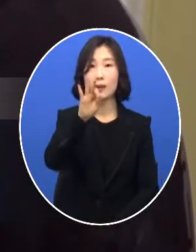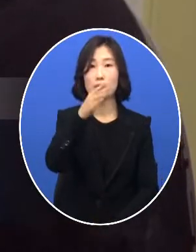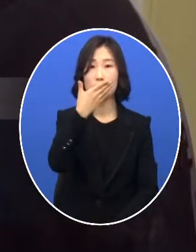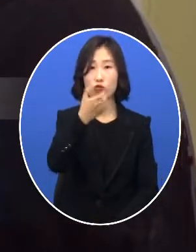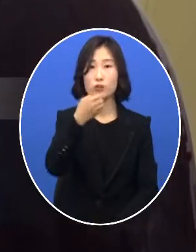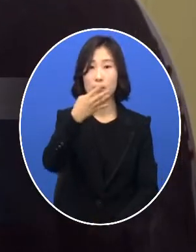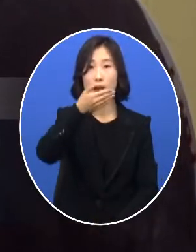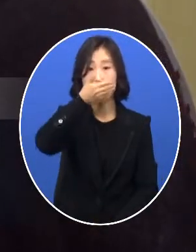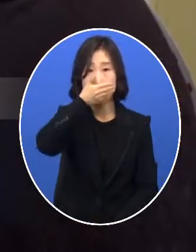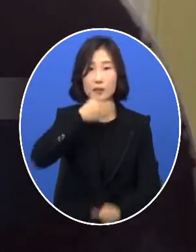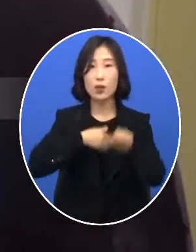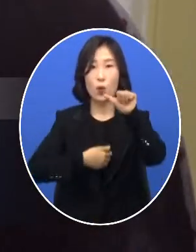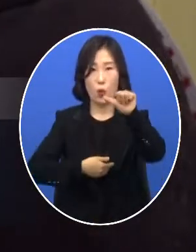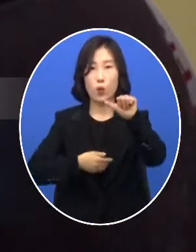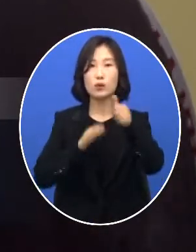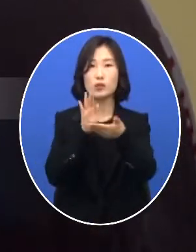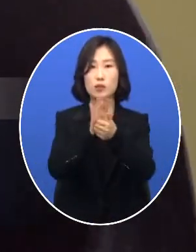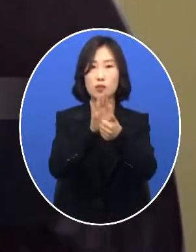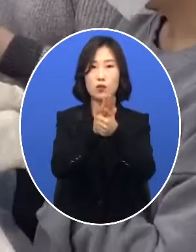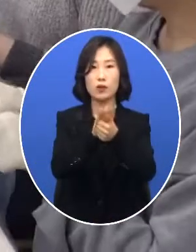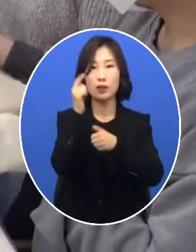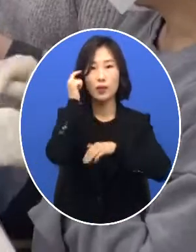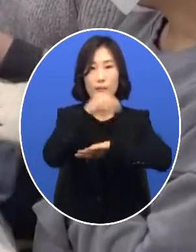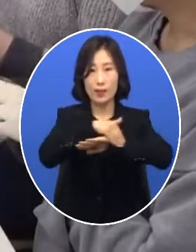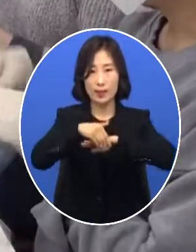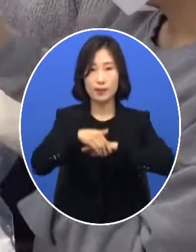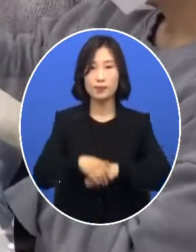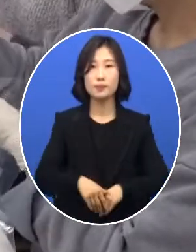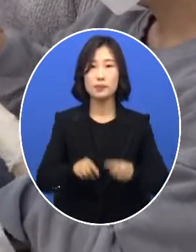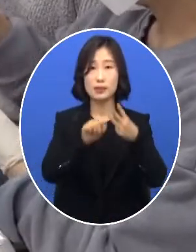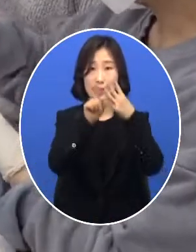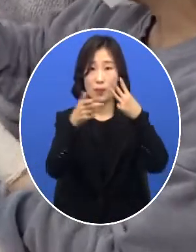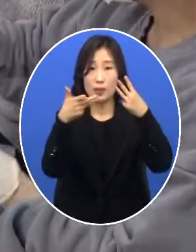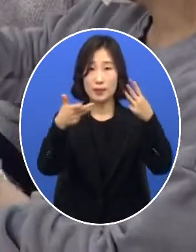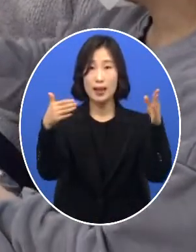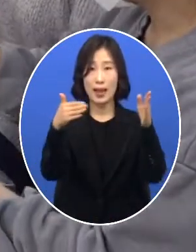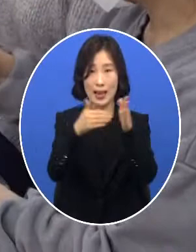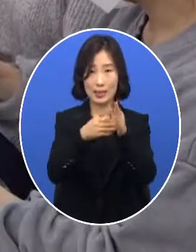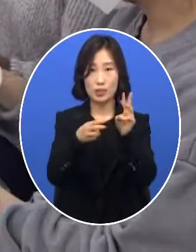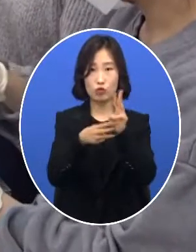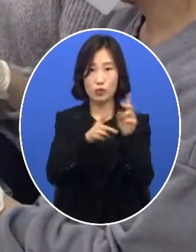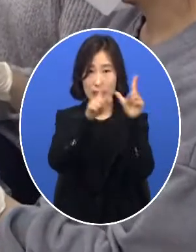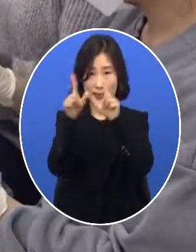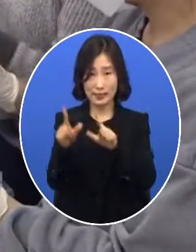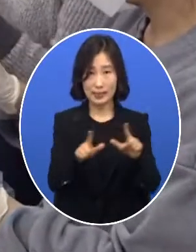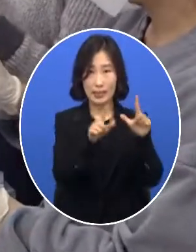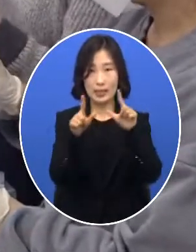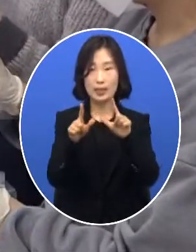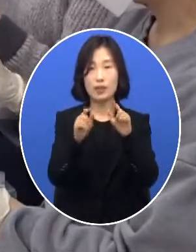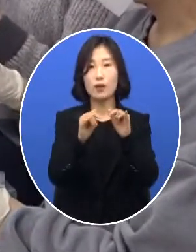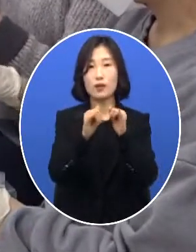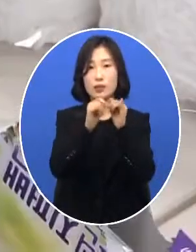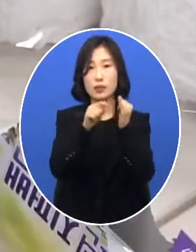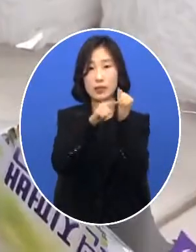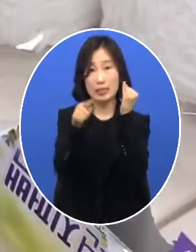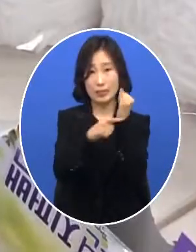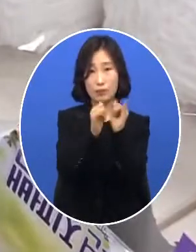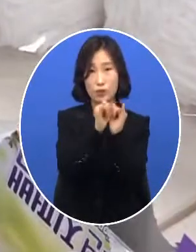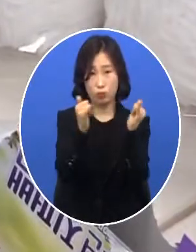마스크 5매를 긴급 지원합니다. 지난 18일까지 중랑구에 거주하는 모든 임신부